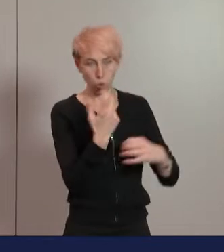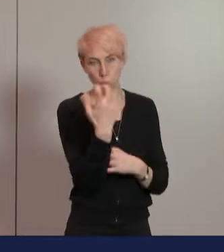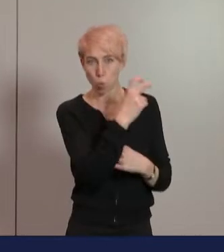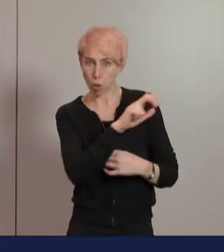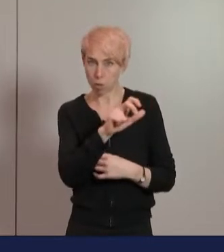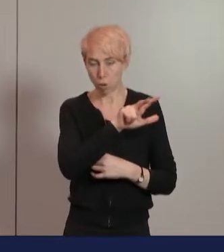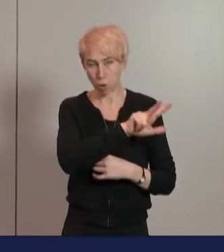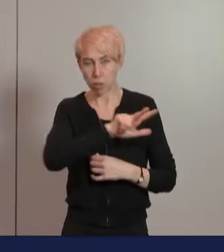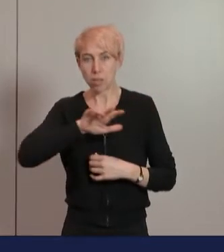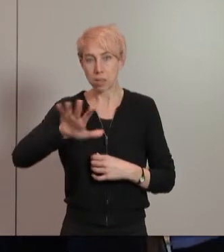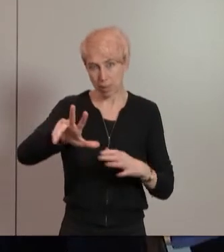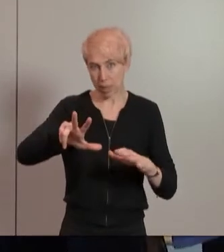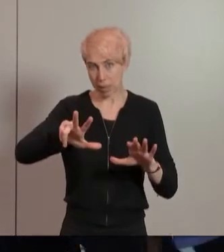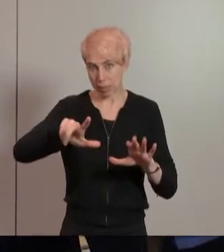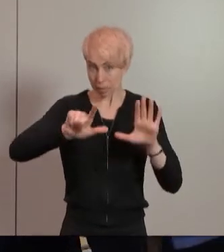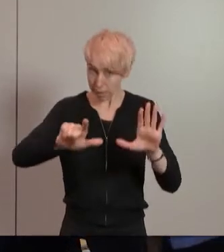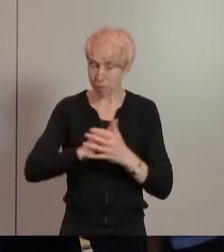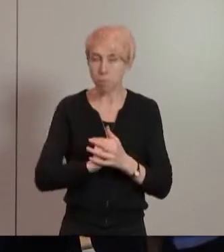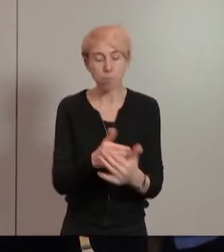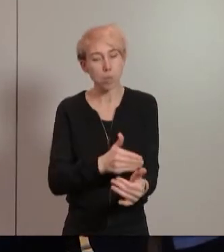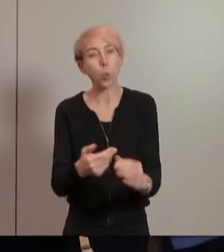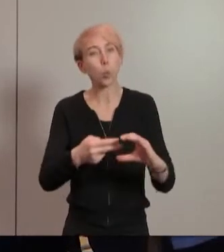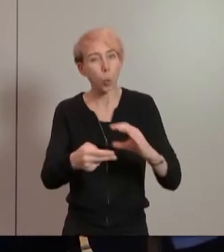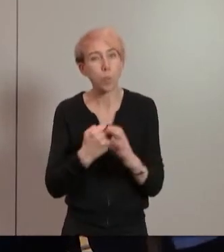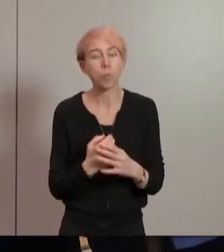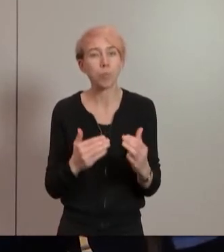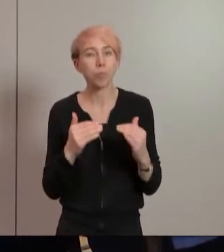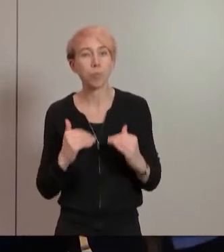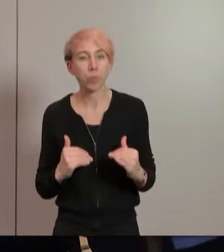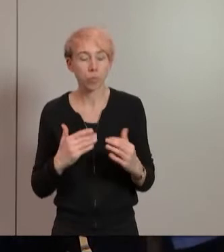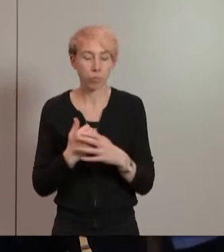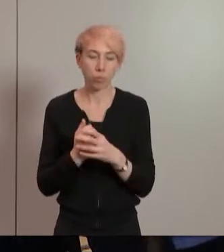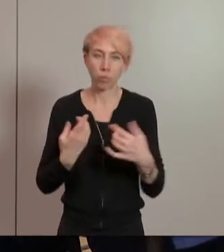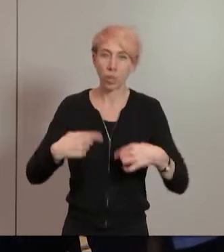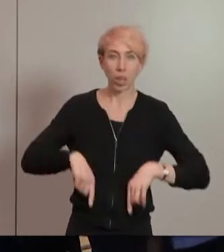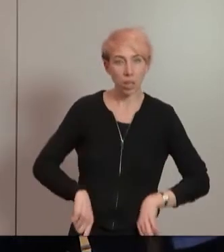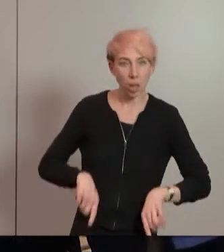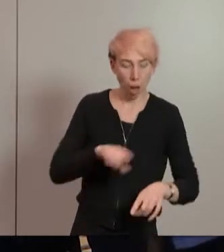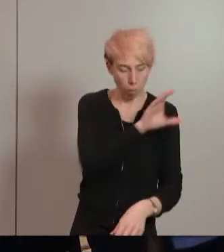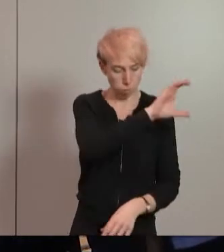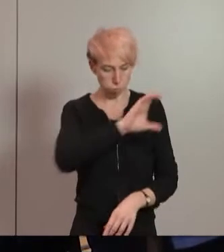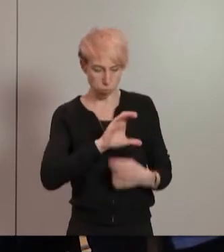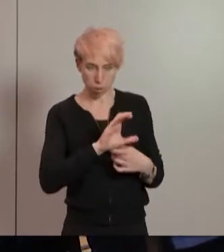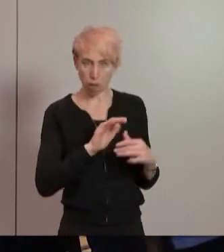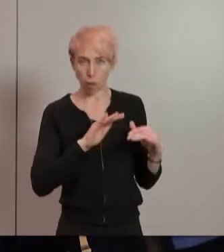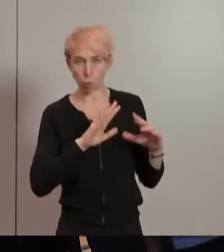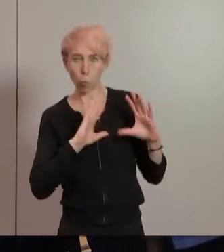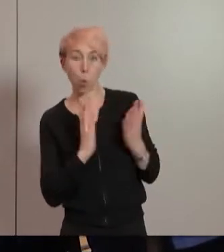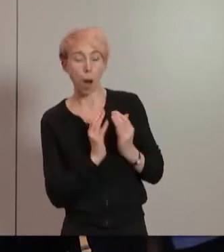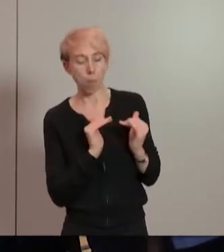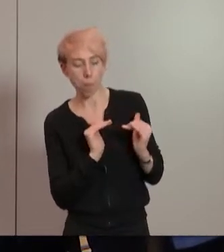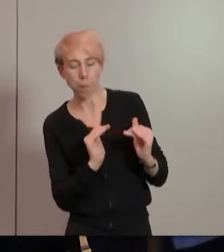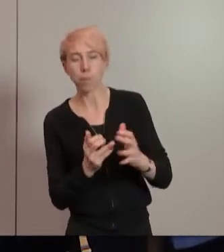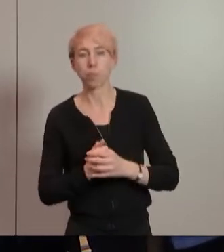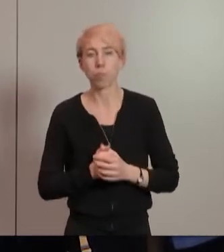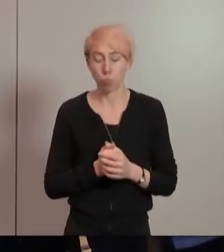d'euros. Enfin, les dotations de l'État sont globalement stabilisées. Si l'on peut se